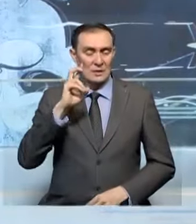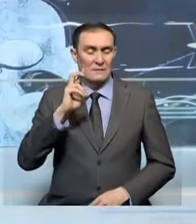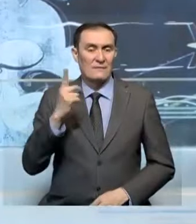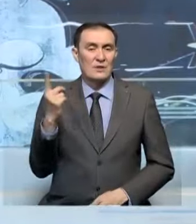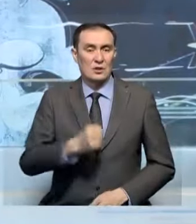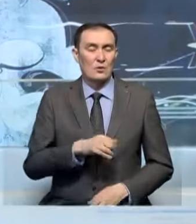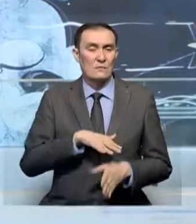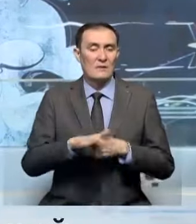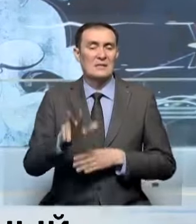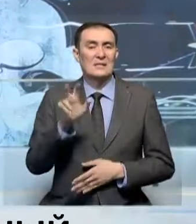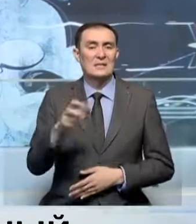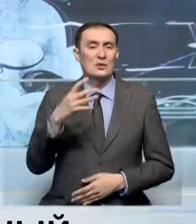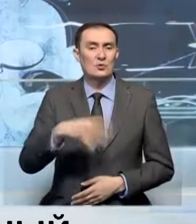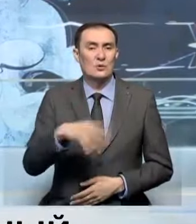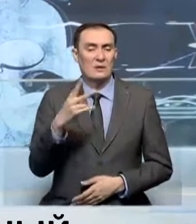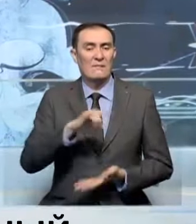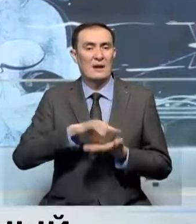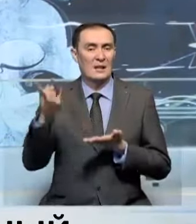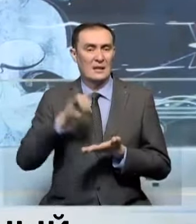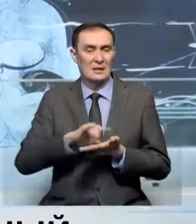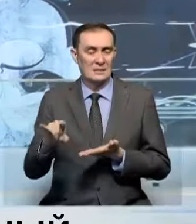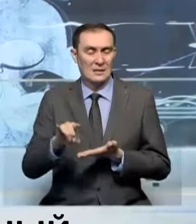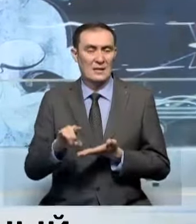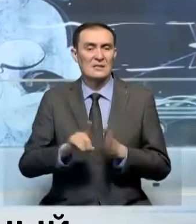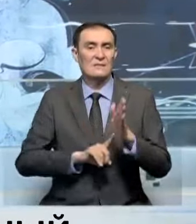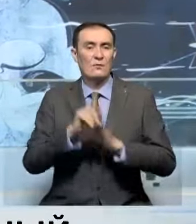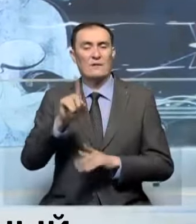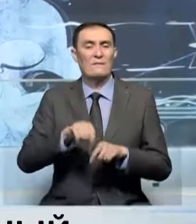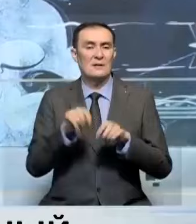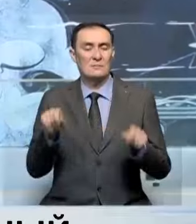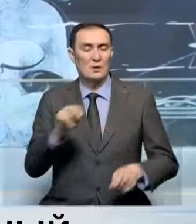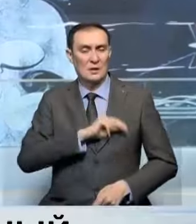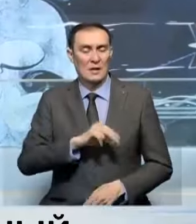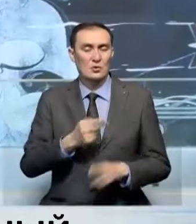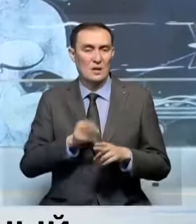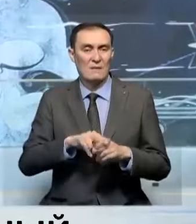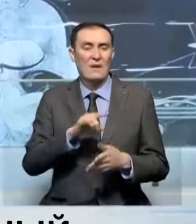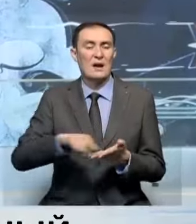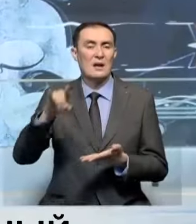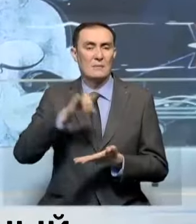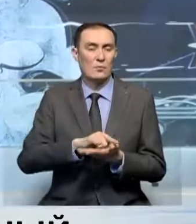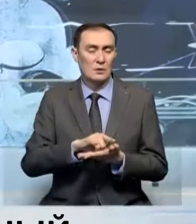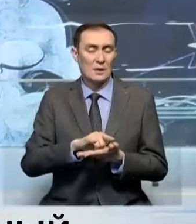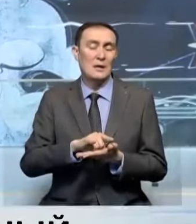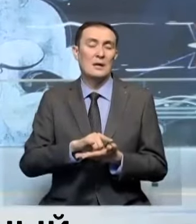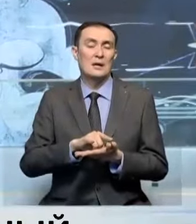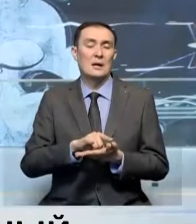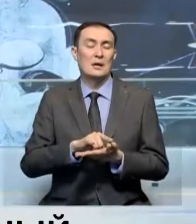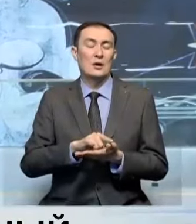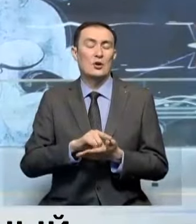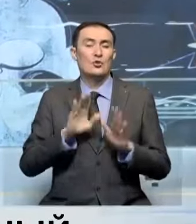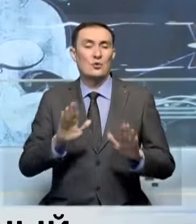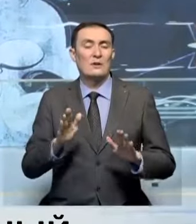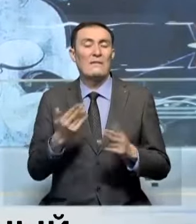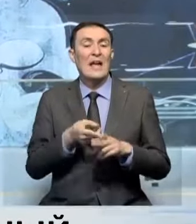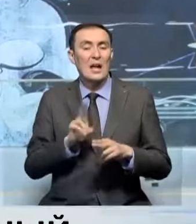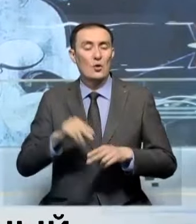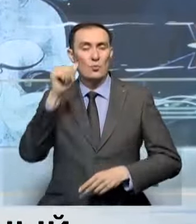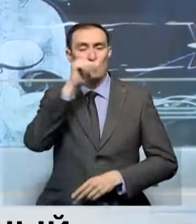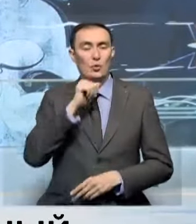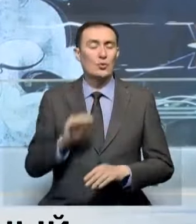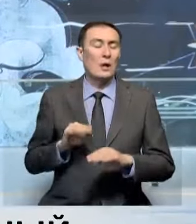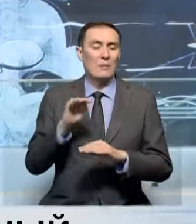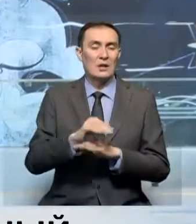неделю осуществляется 342 рейсов с вводом в эксплуатацию данного аэропорта вокзального комплекса только в текущем году